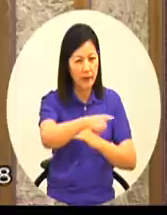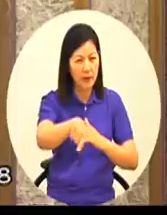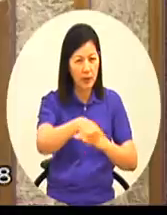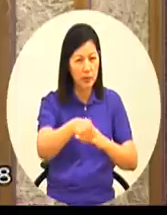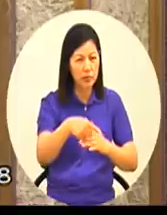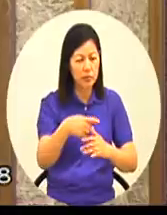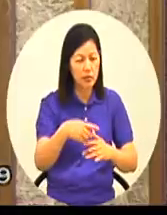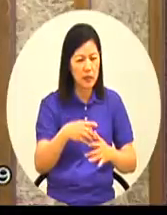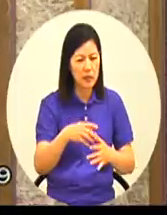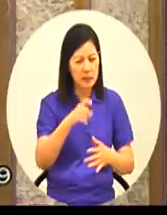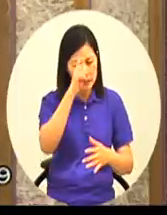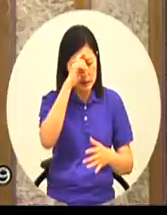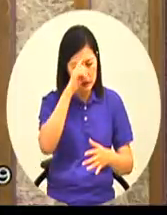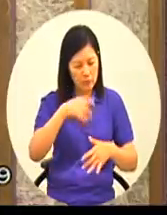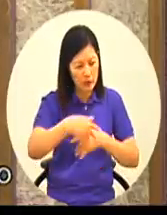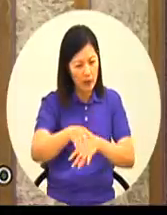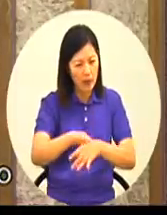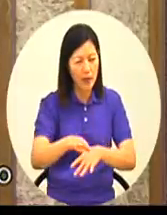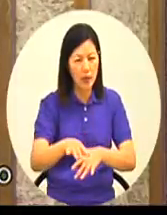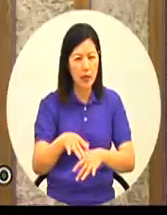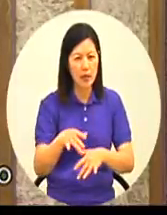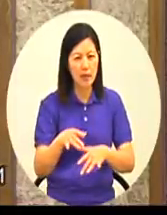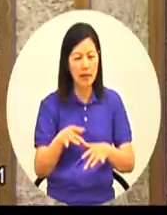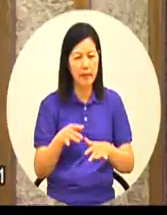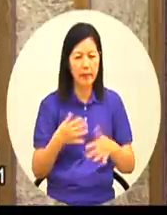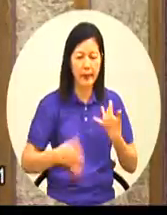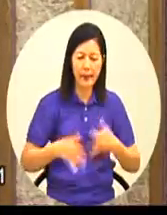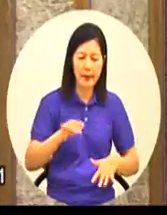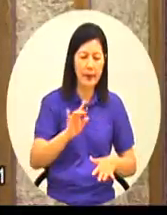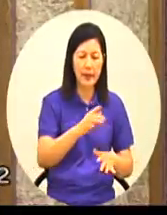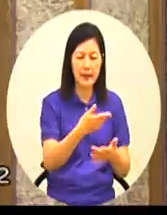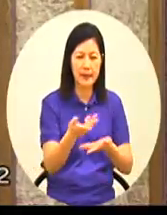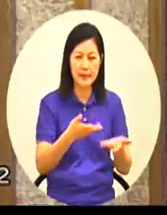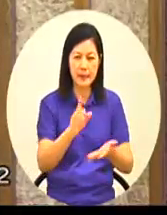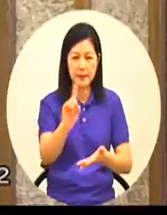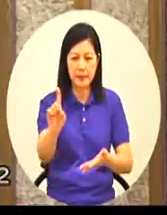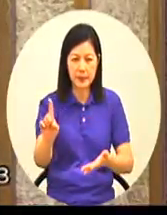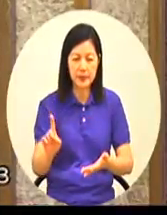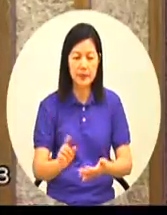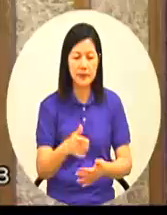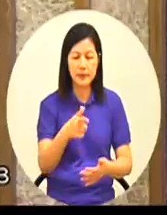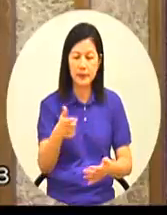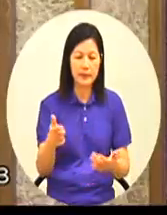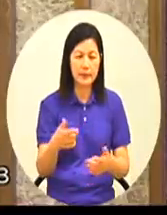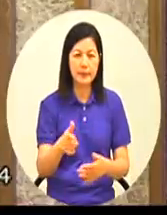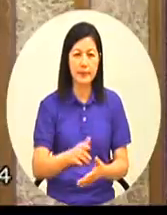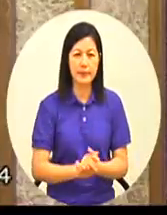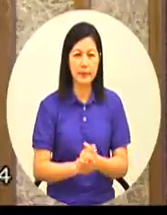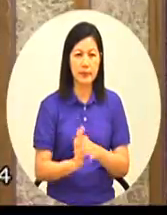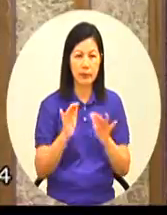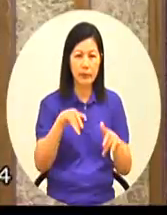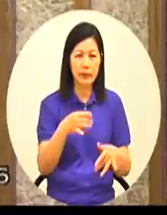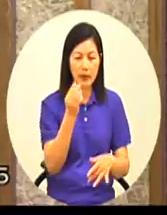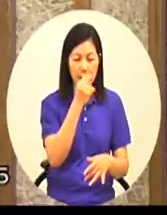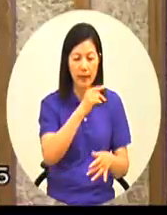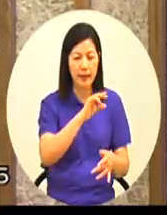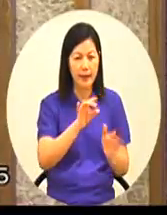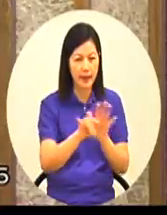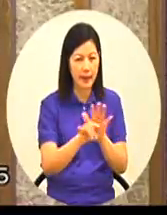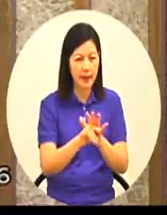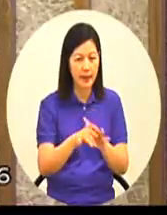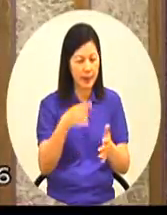他陪他们游行啊这样子嘻哈爱代际，我们实际上也做很多实质的东西啦哈。像波特兰其实他每年接待了我们很